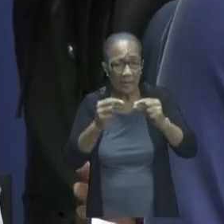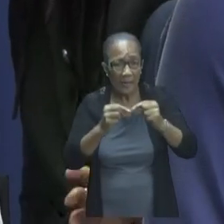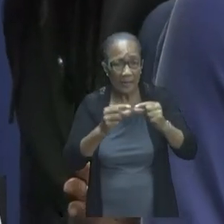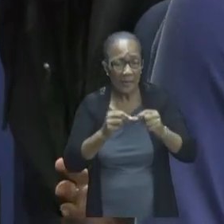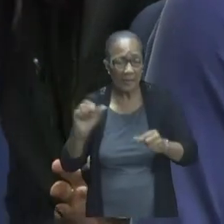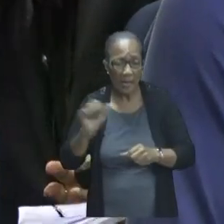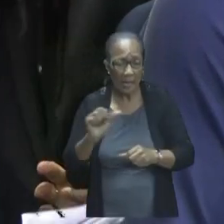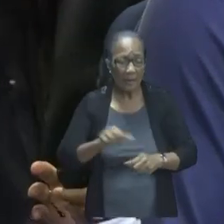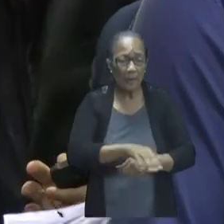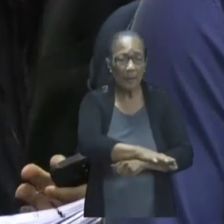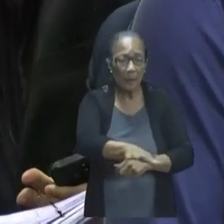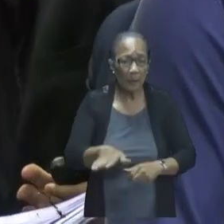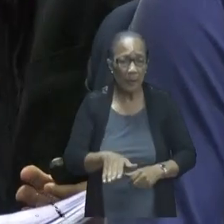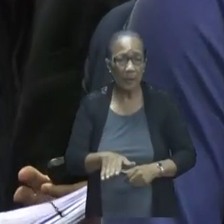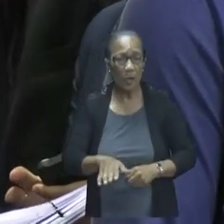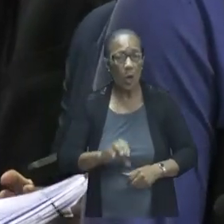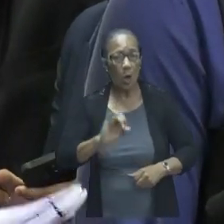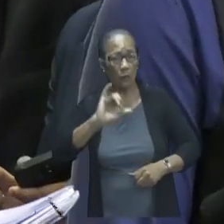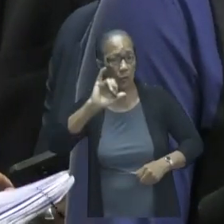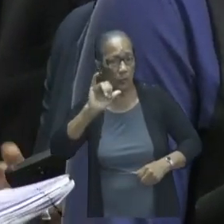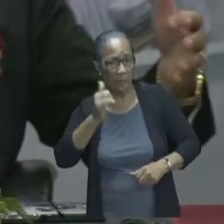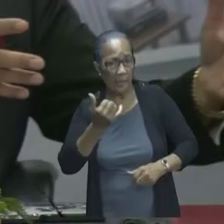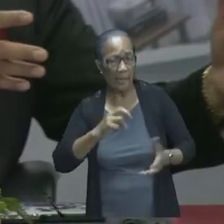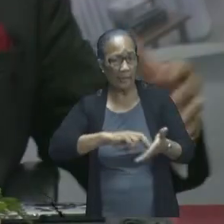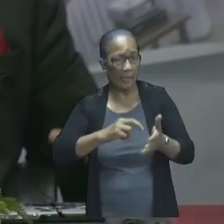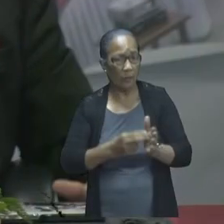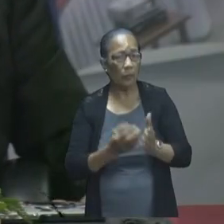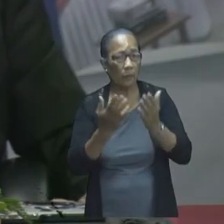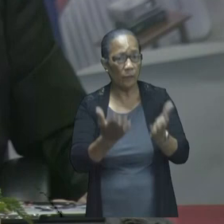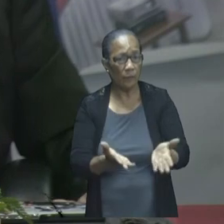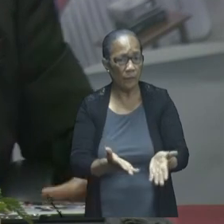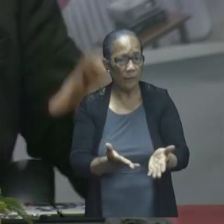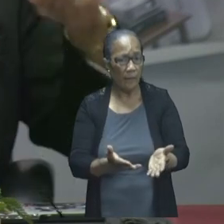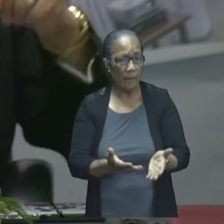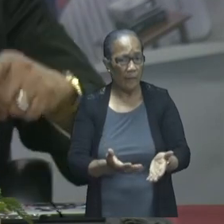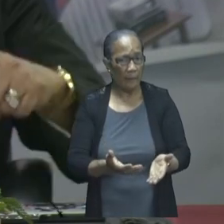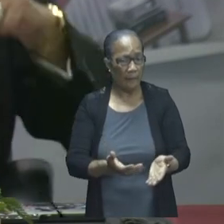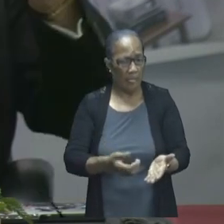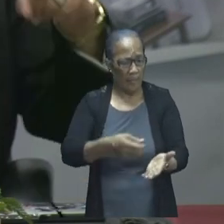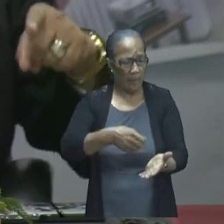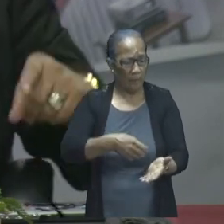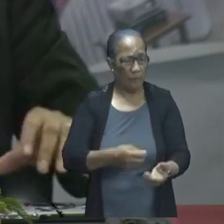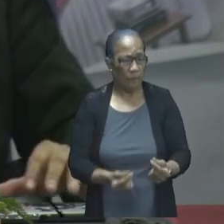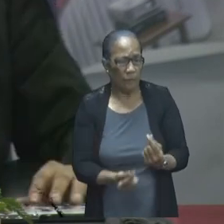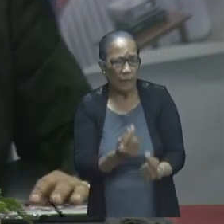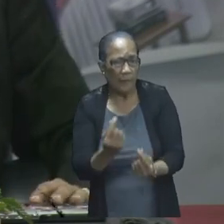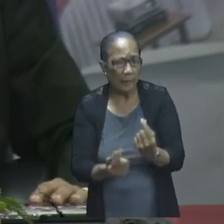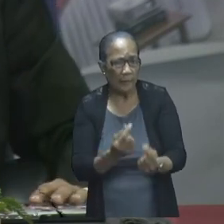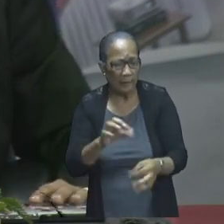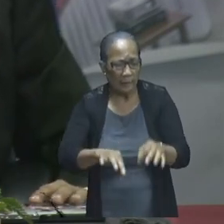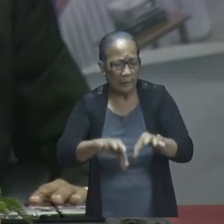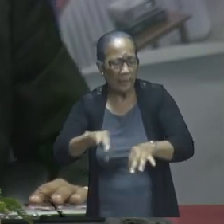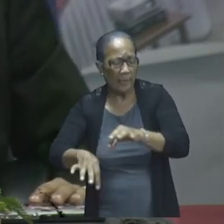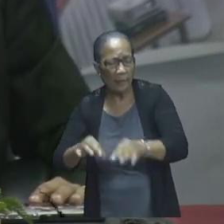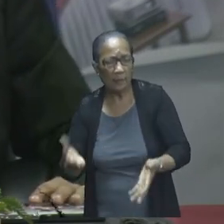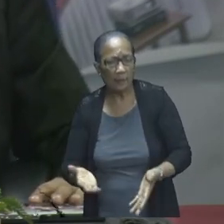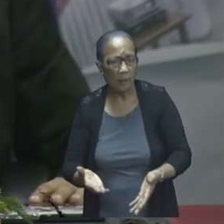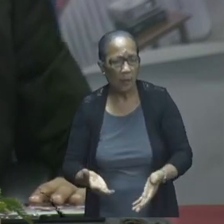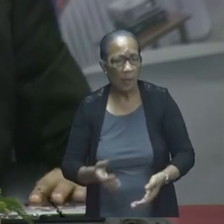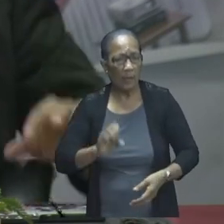gebieden of je moet die moderne technologie daar gaan brengen van kassenteelt wat het probleem is veel ruimer dan alleen kijken naar